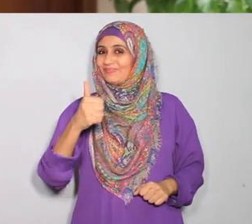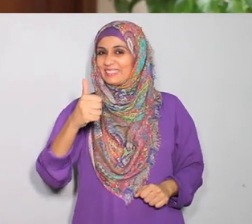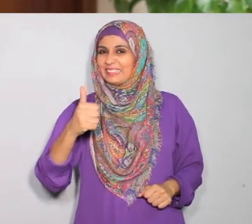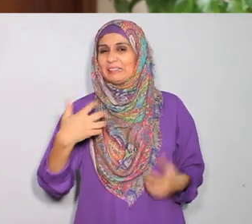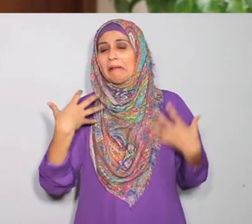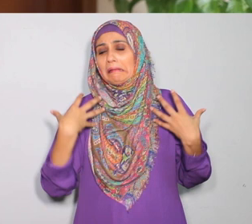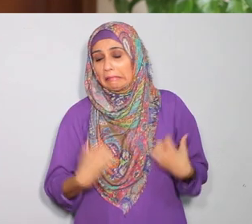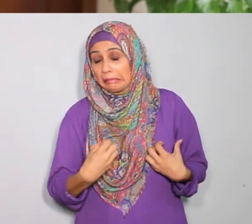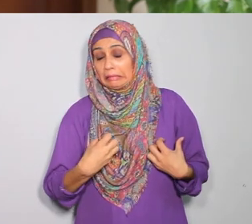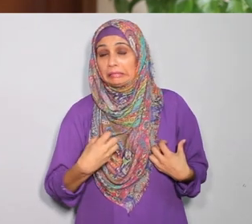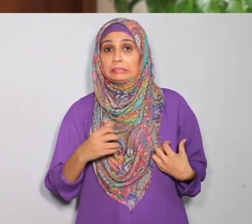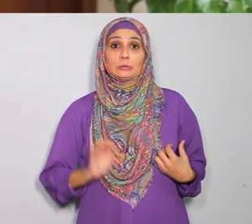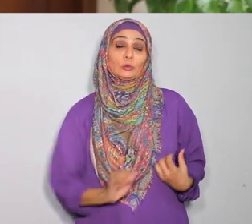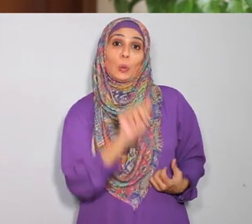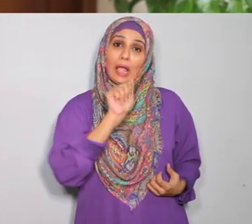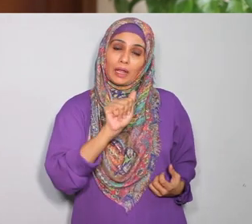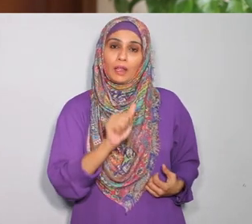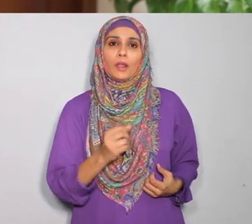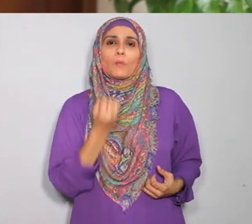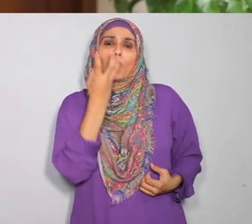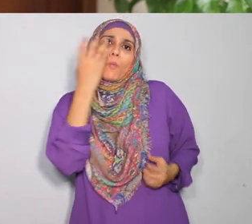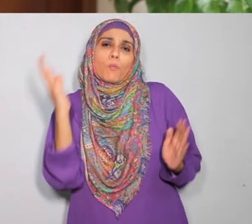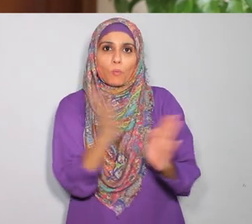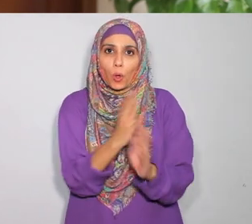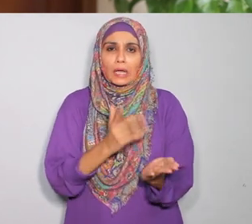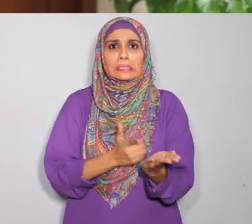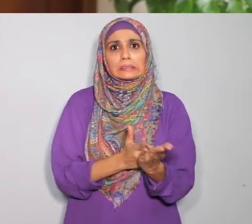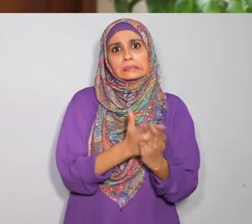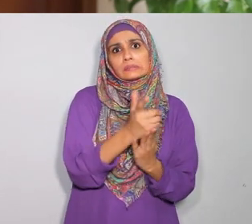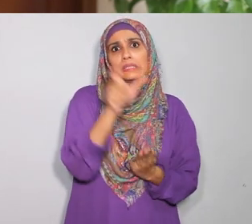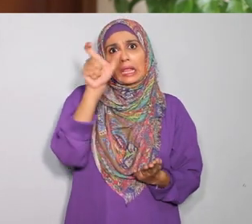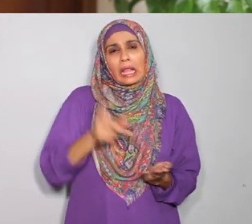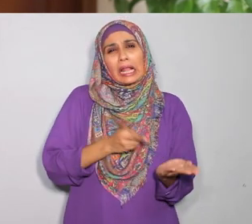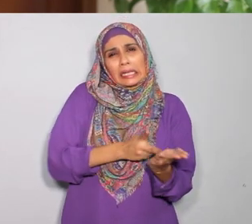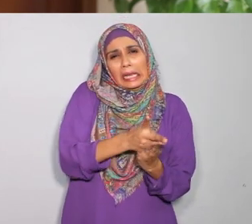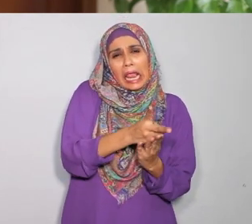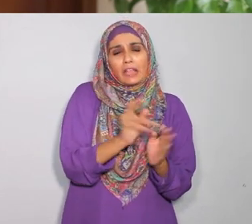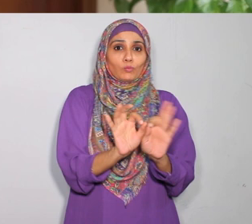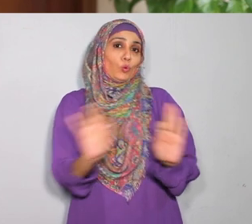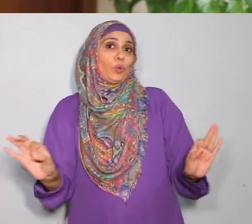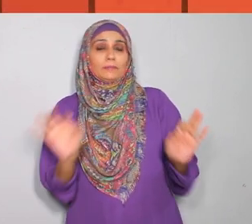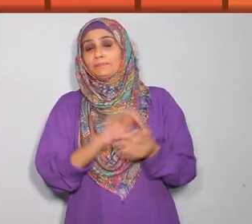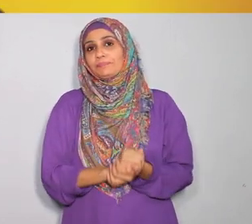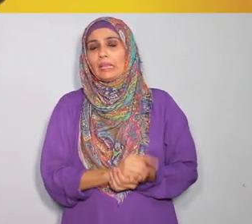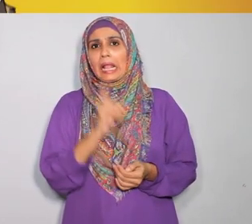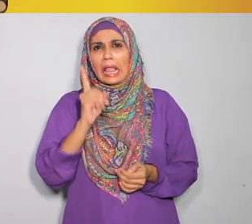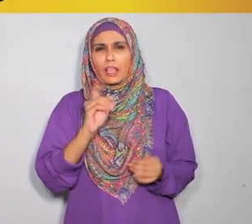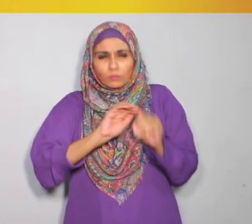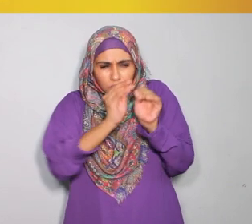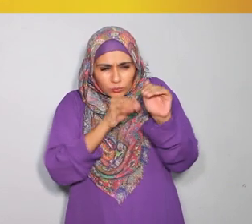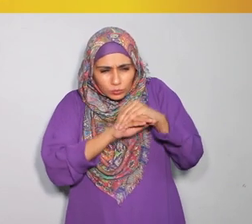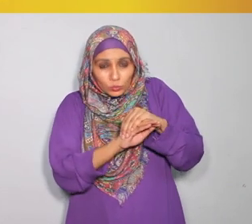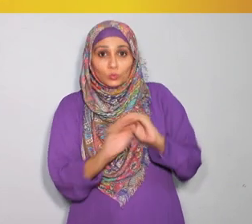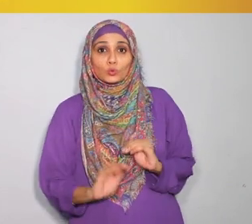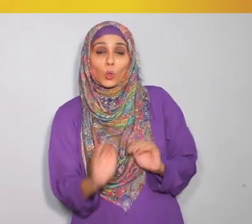अंदर बहार के मौसम में किसान खेतों को तैयार कर रहे थे एक बिल में से चूहों